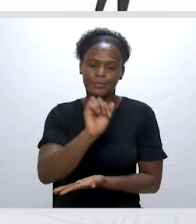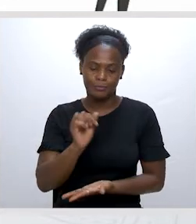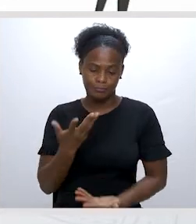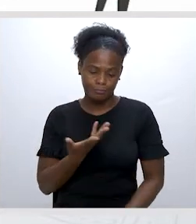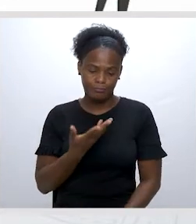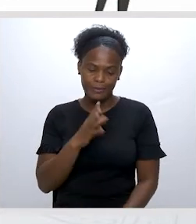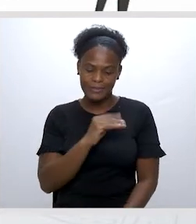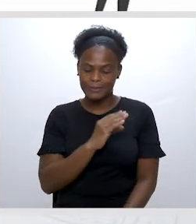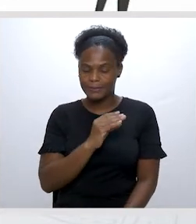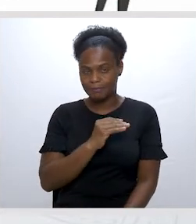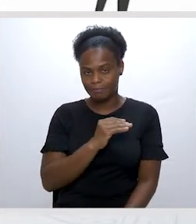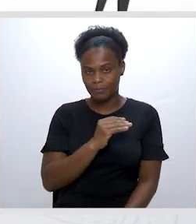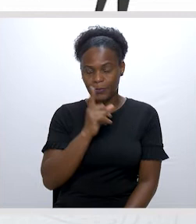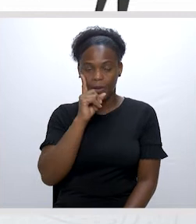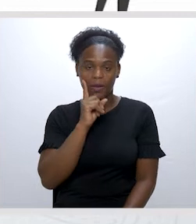10.